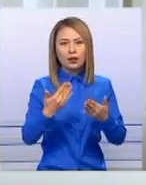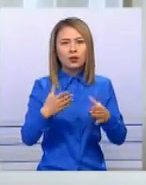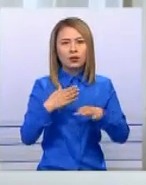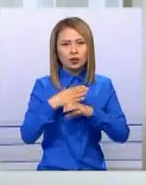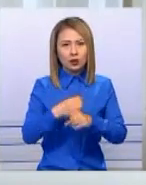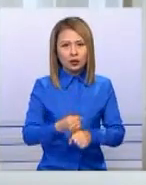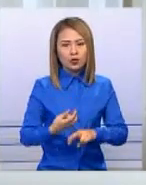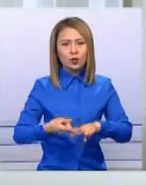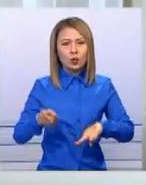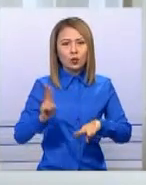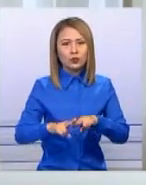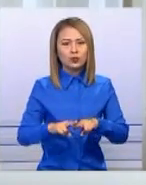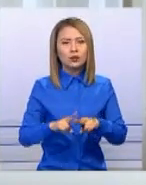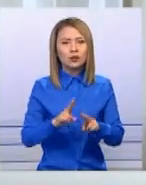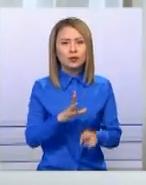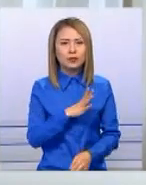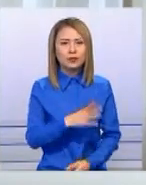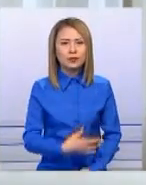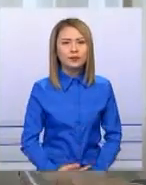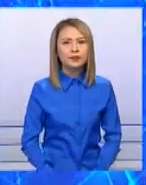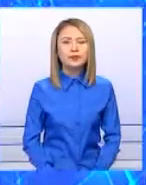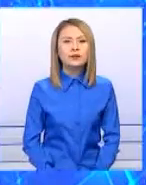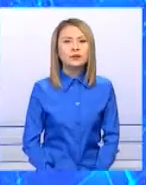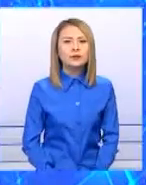азайды, сондықтан одан да бет тартты.